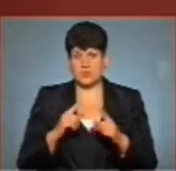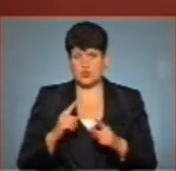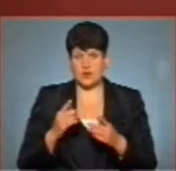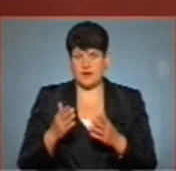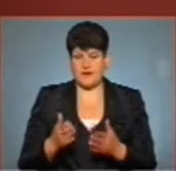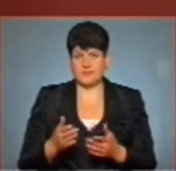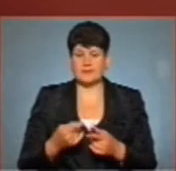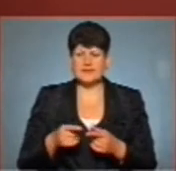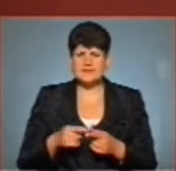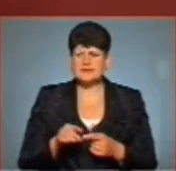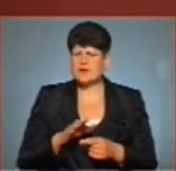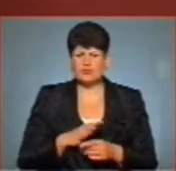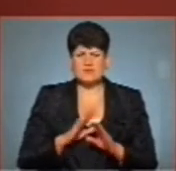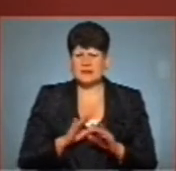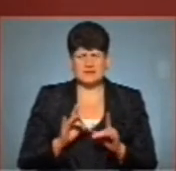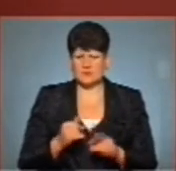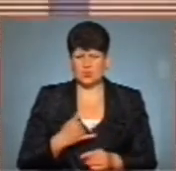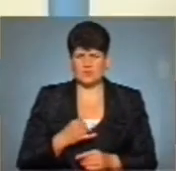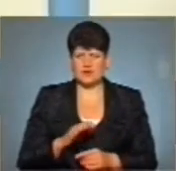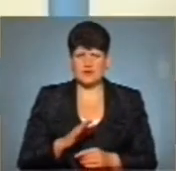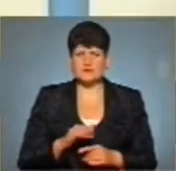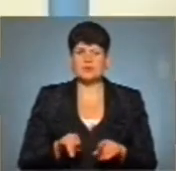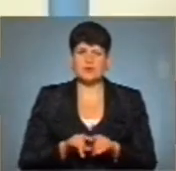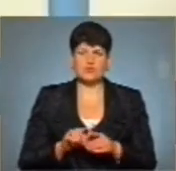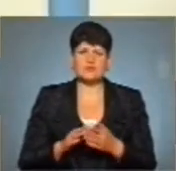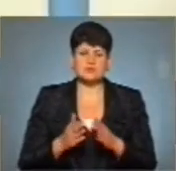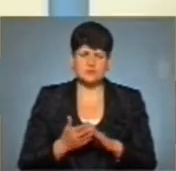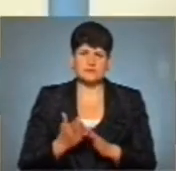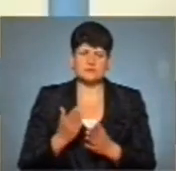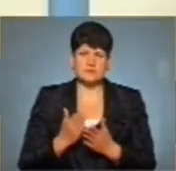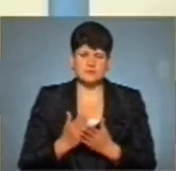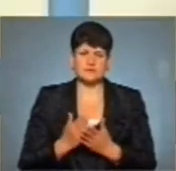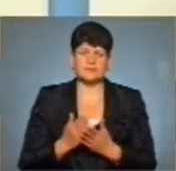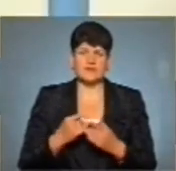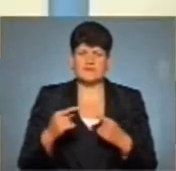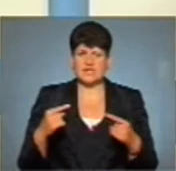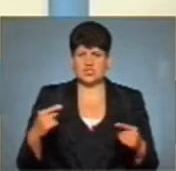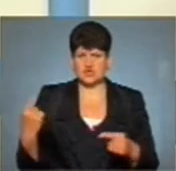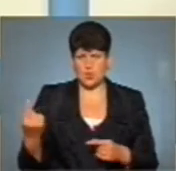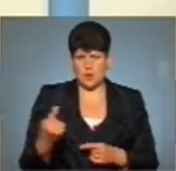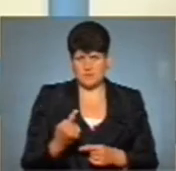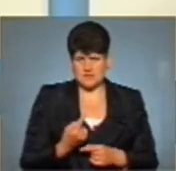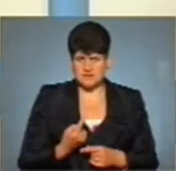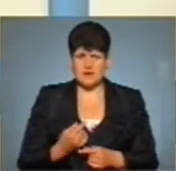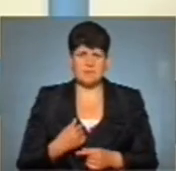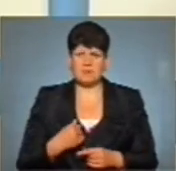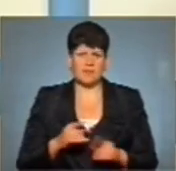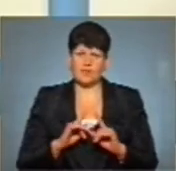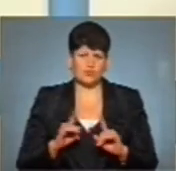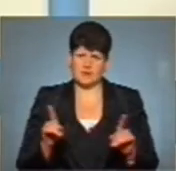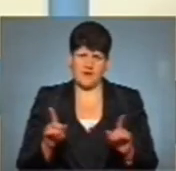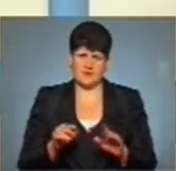це відбувалося не тільки в нас. Така сама ситуація відбувалася і в багатьох інших областях. Тобто ми не унікальні в